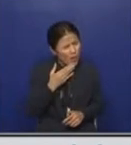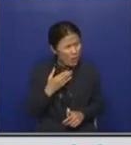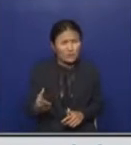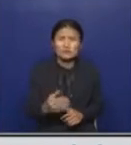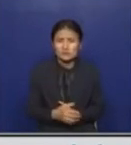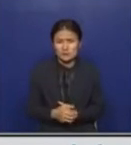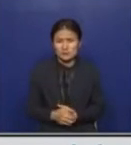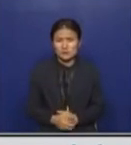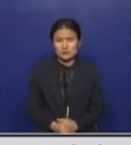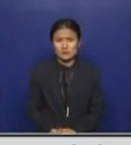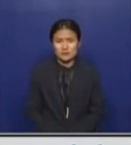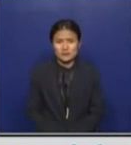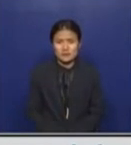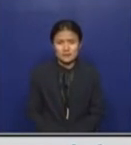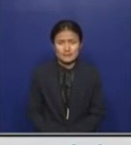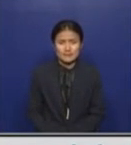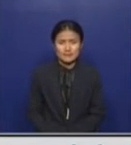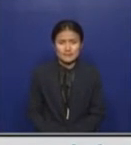ปค่ะ